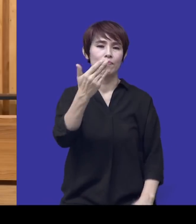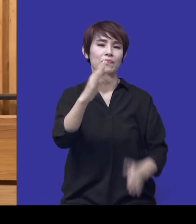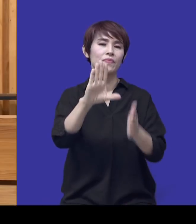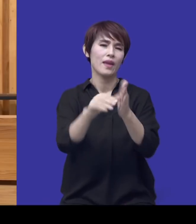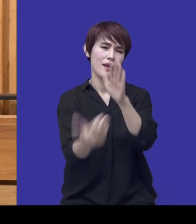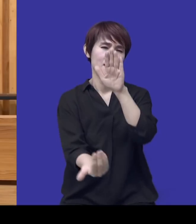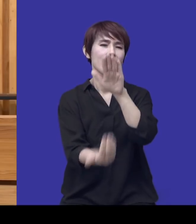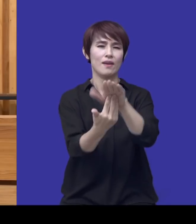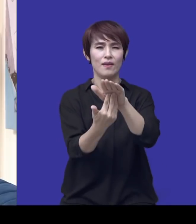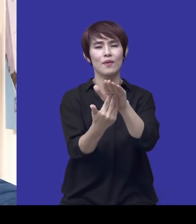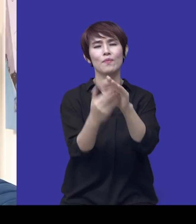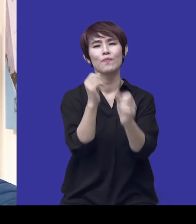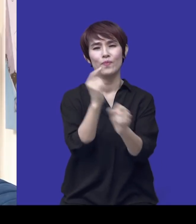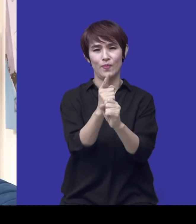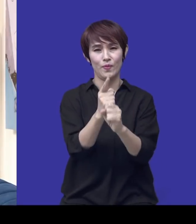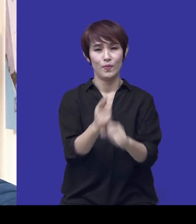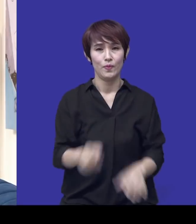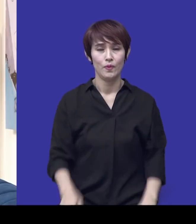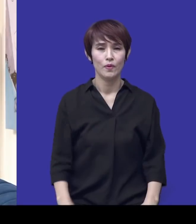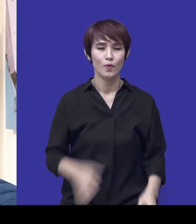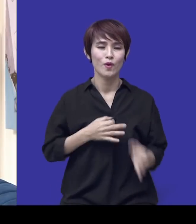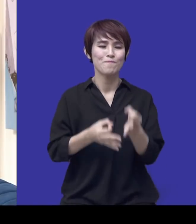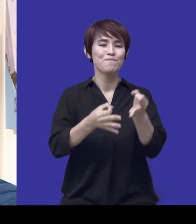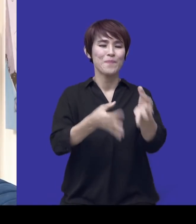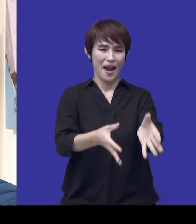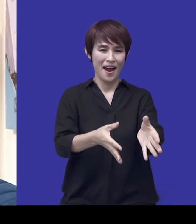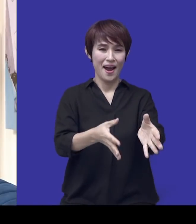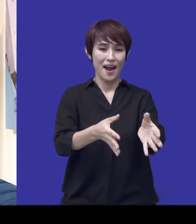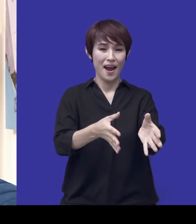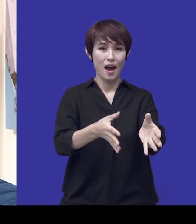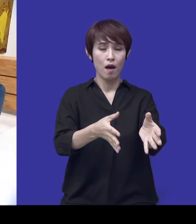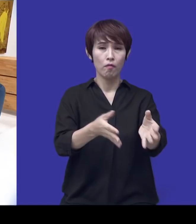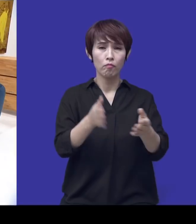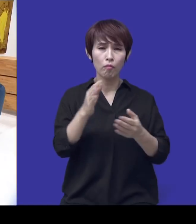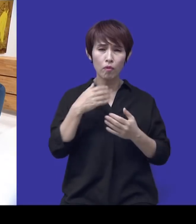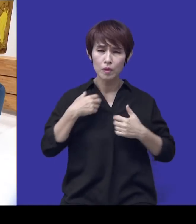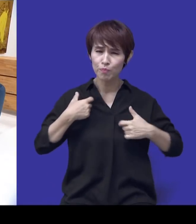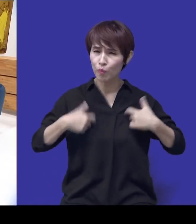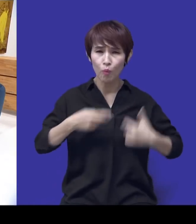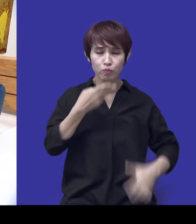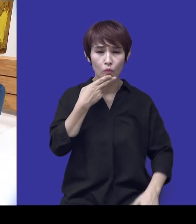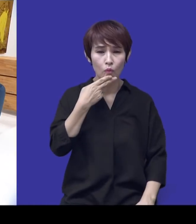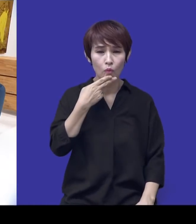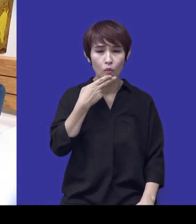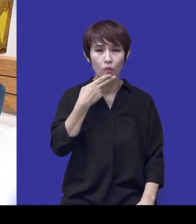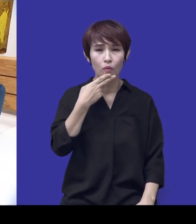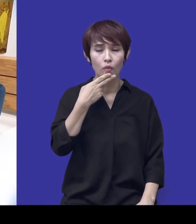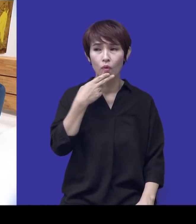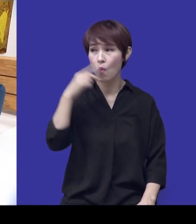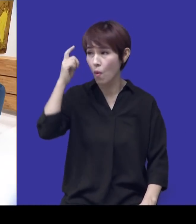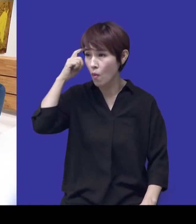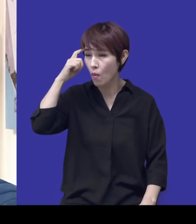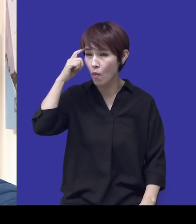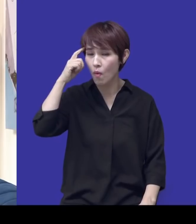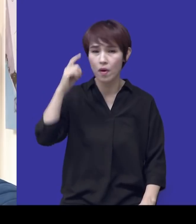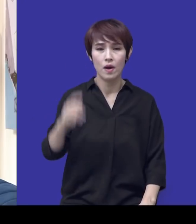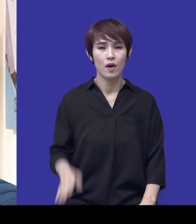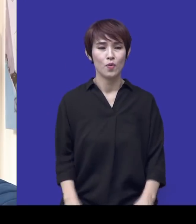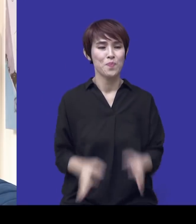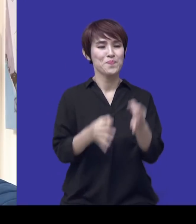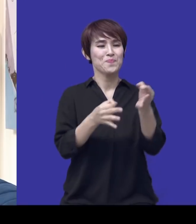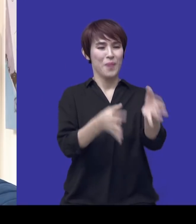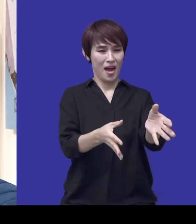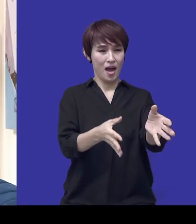네. 근데 기부를 하고 나서 제가 하나도 기쁘지가 않았어요. 아, 왜요? 하나도 그게 왜냐면 기부를